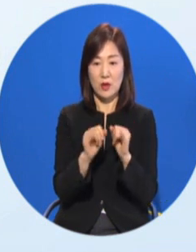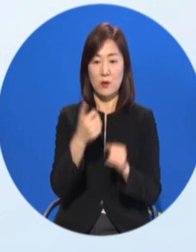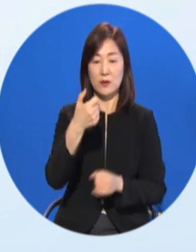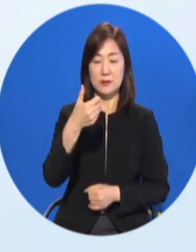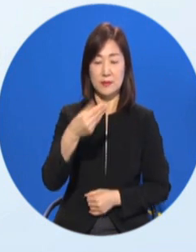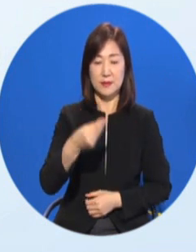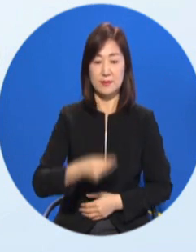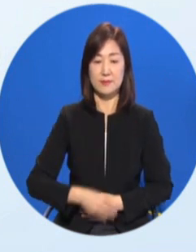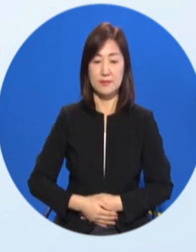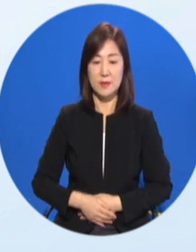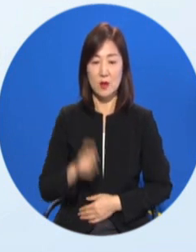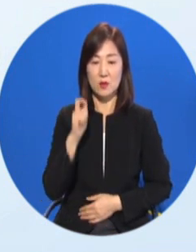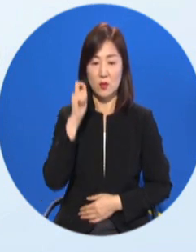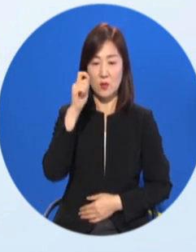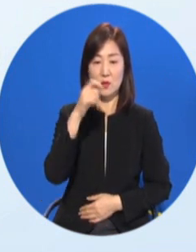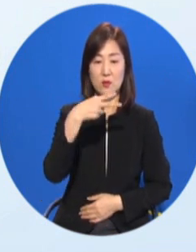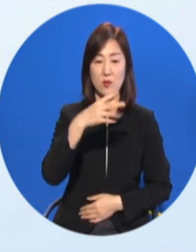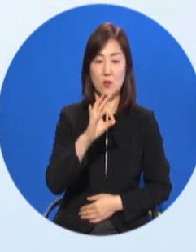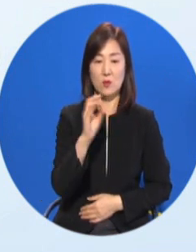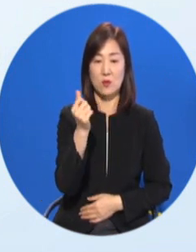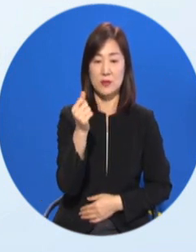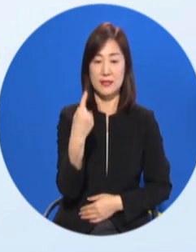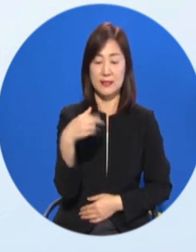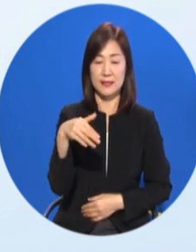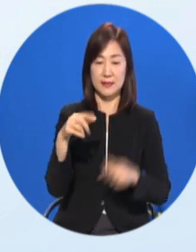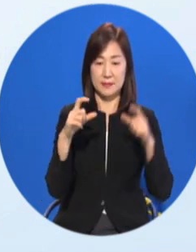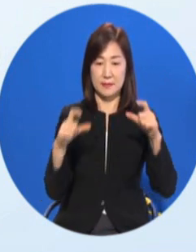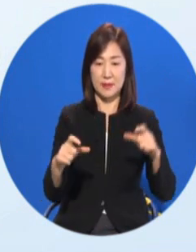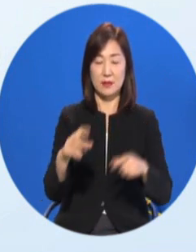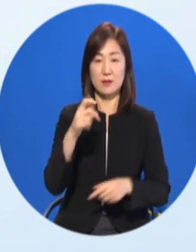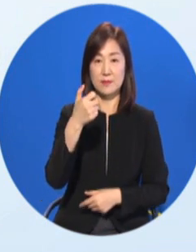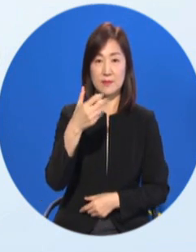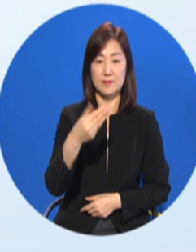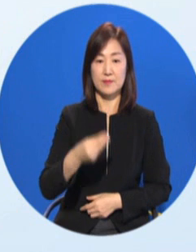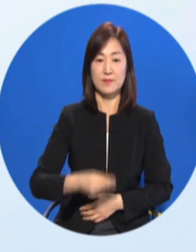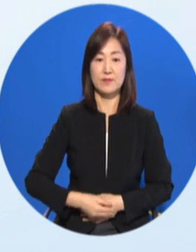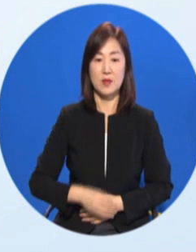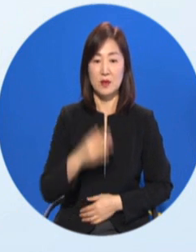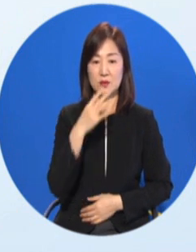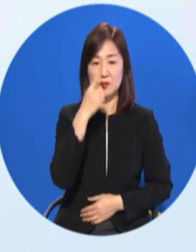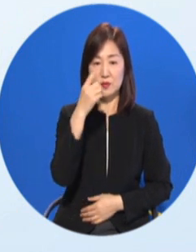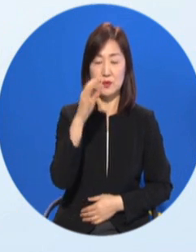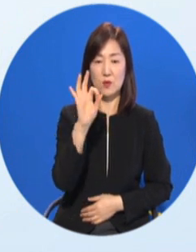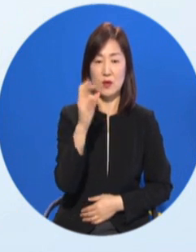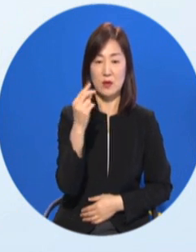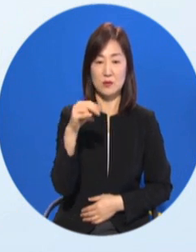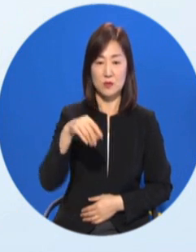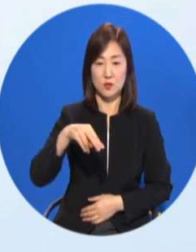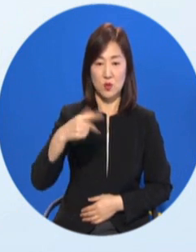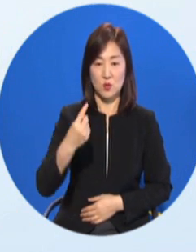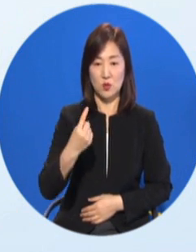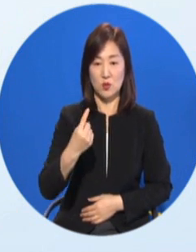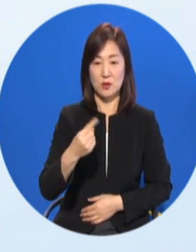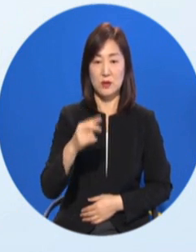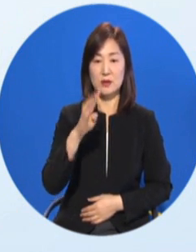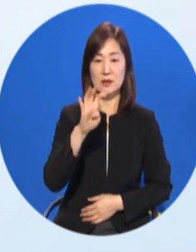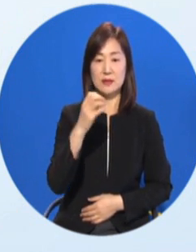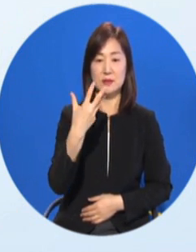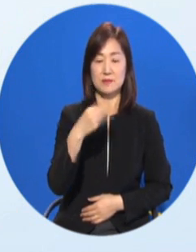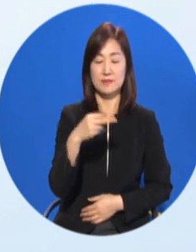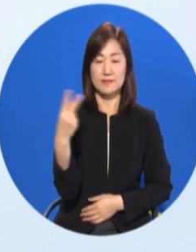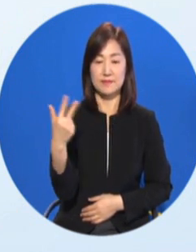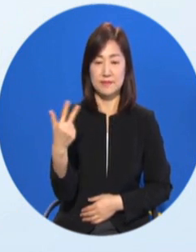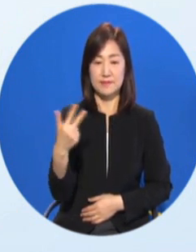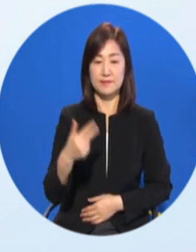50만원 공군도 화면도 모치 말 주민 50만원 순천시 왕조 2동 27 통 연동 대주아파트